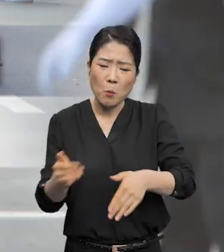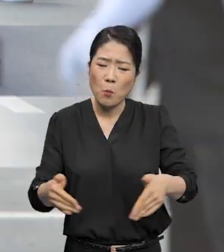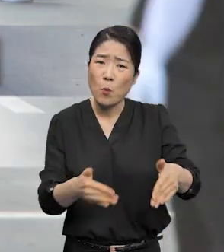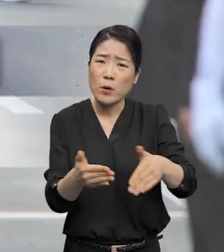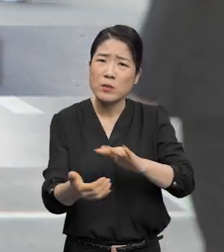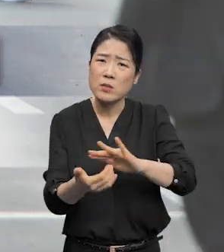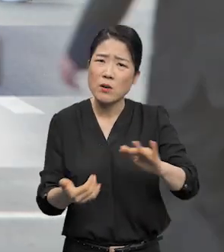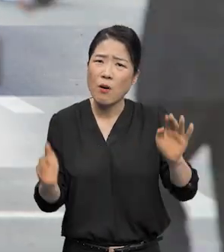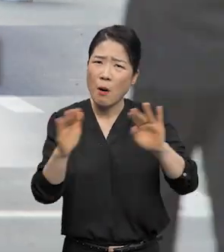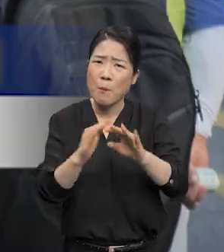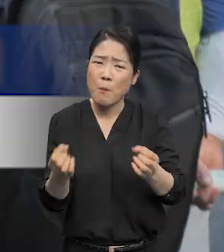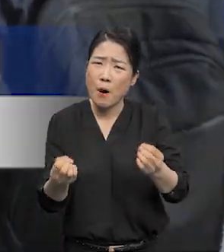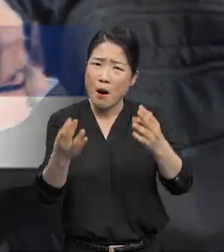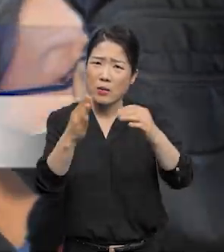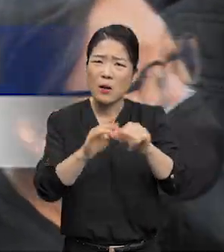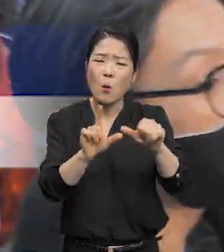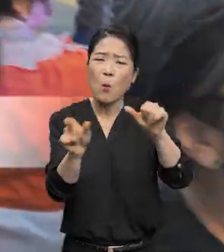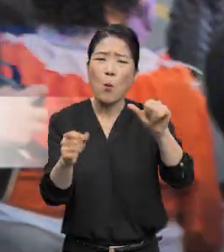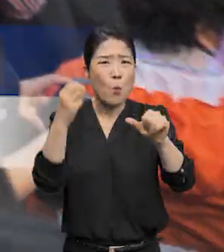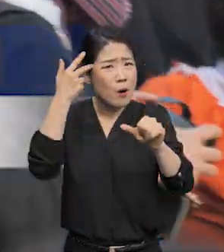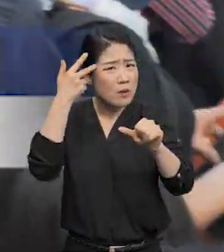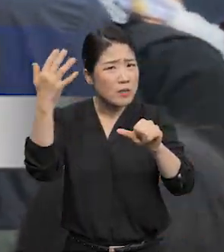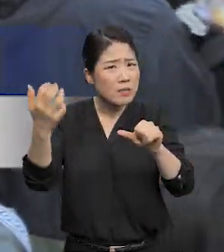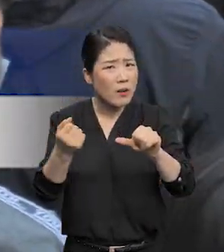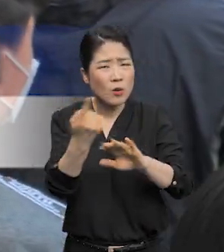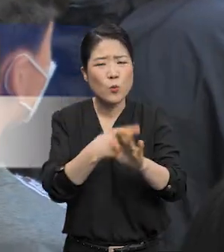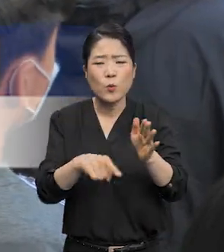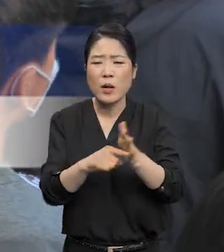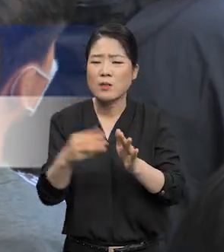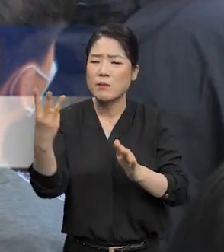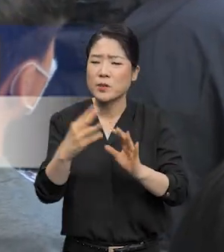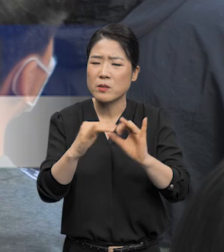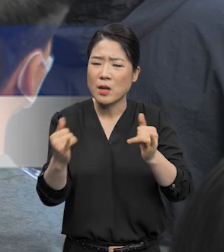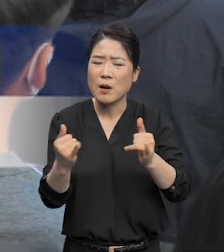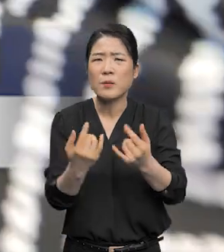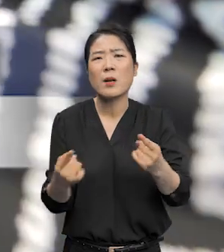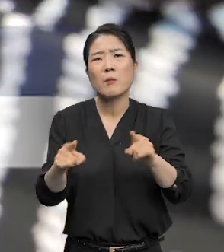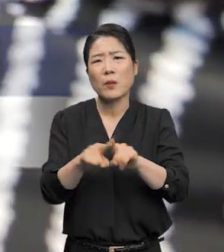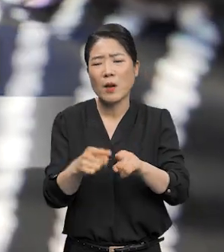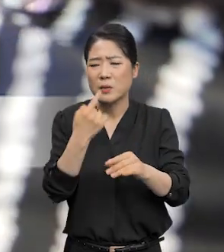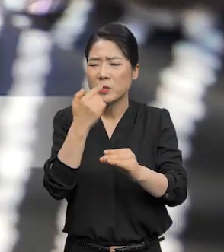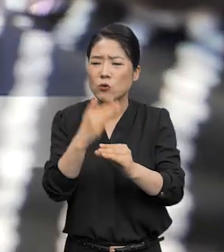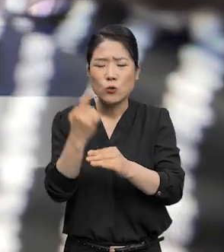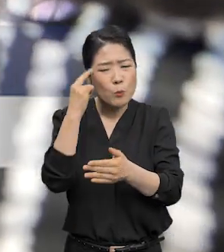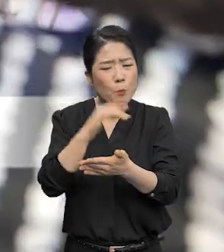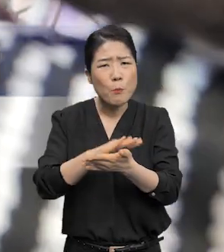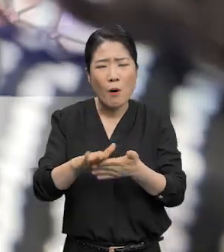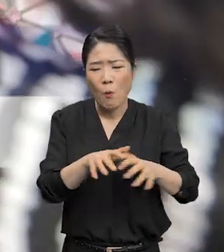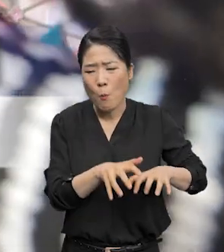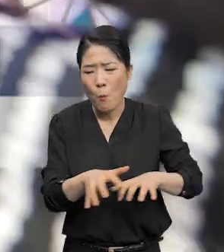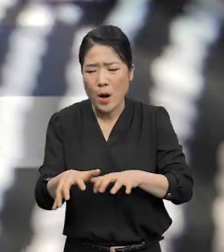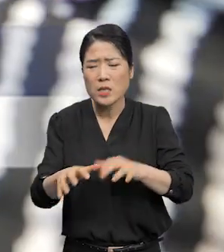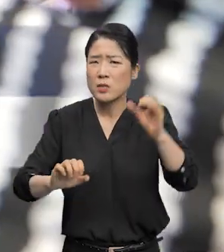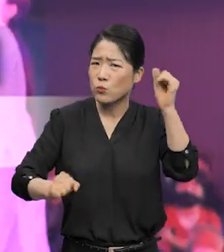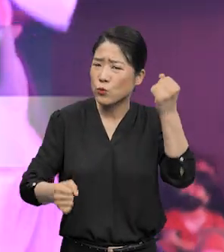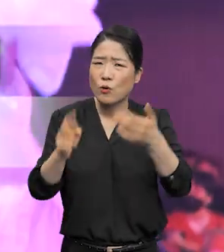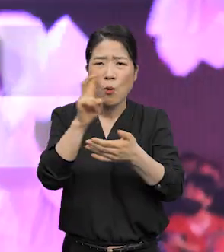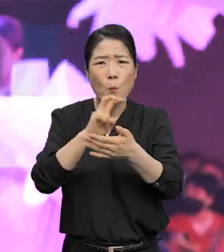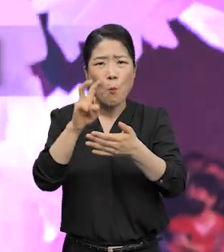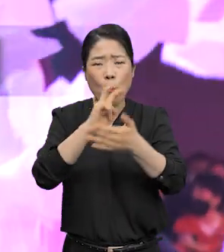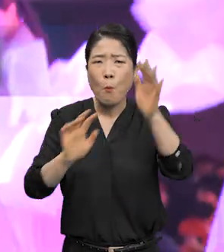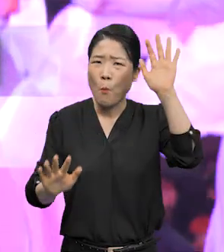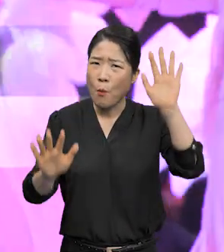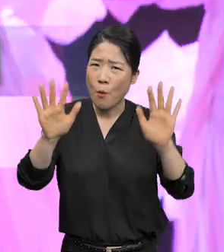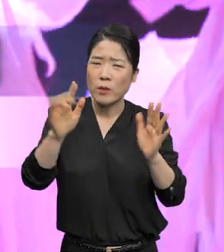전야자 행사로 5월 정신을 기억하기 위해 3000여 명이 함께하는 민주평화 대행진 무용 연극 뮤지컬 등 각종